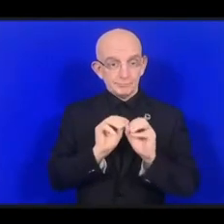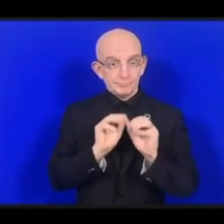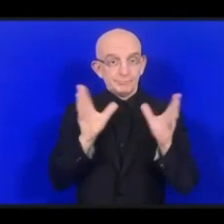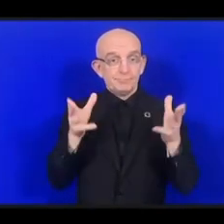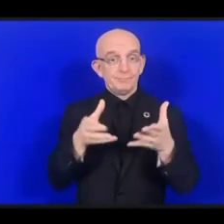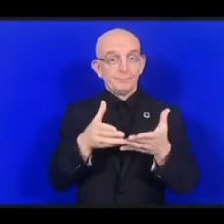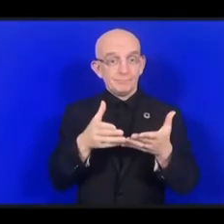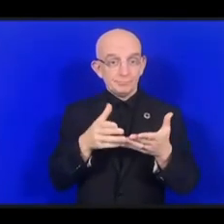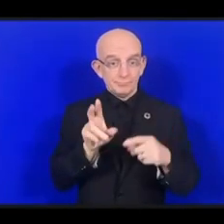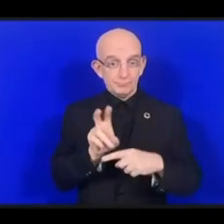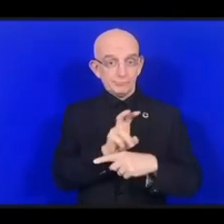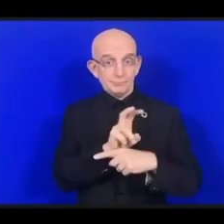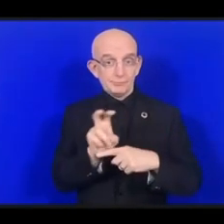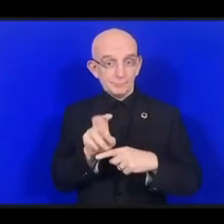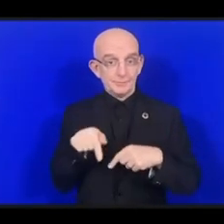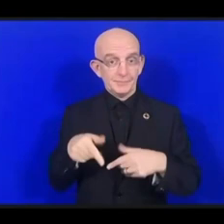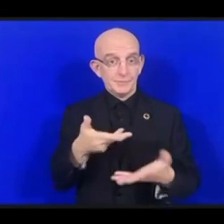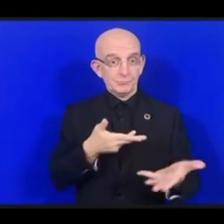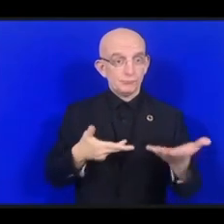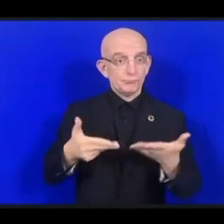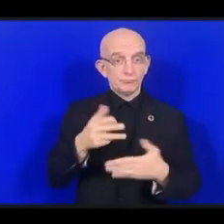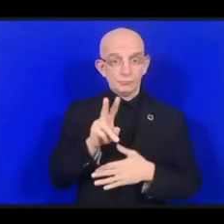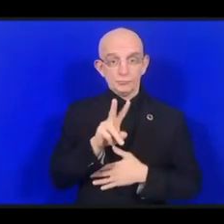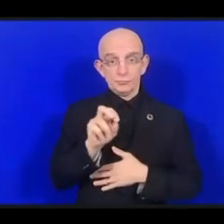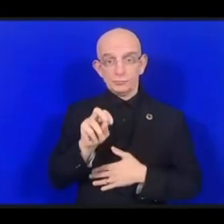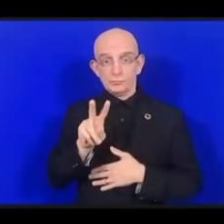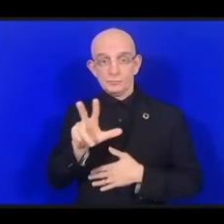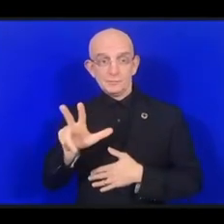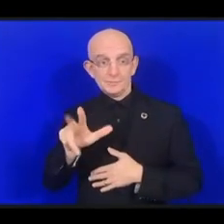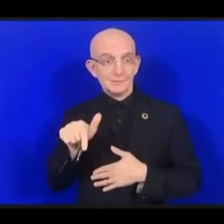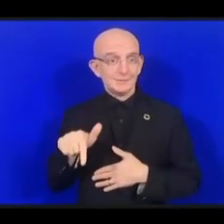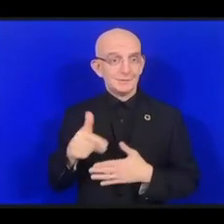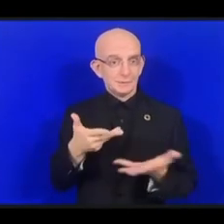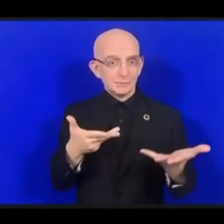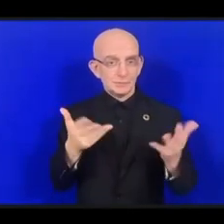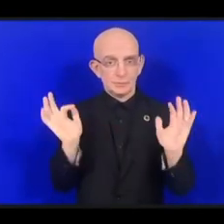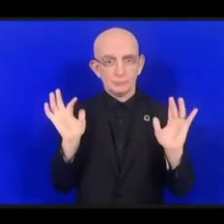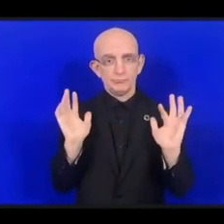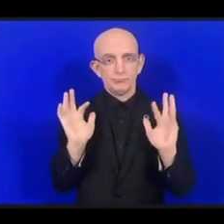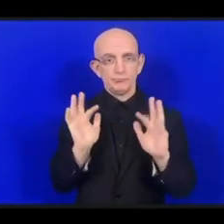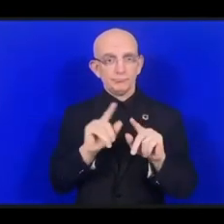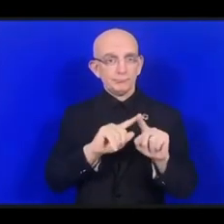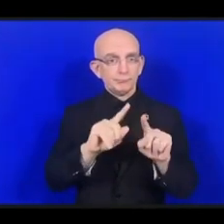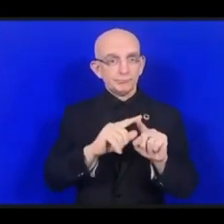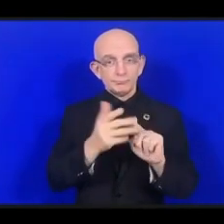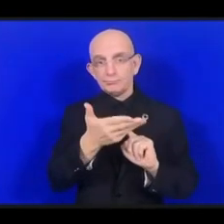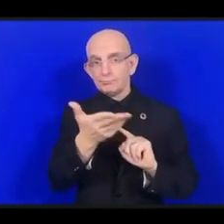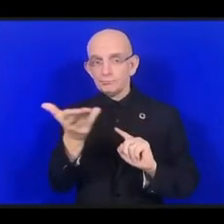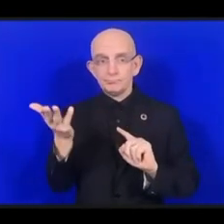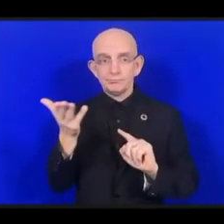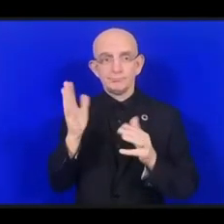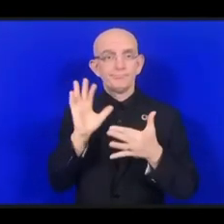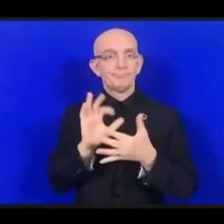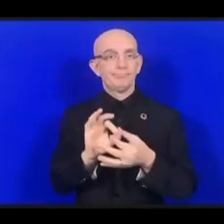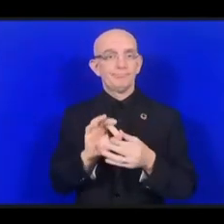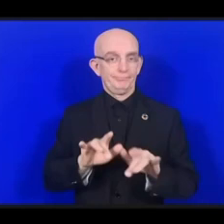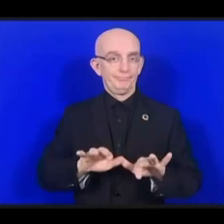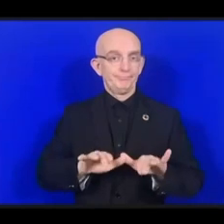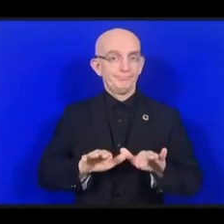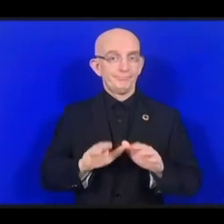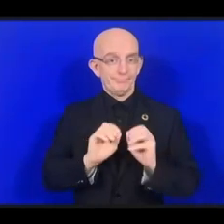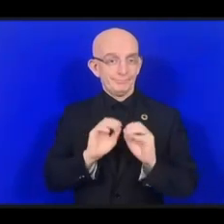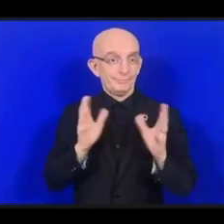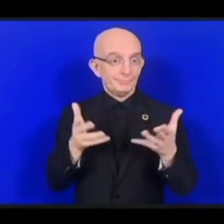Kyoto 2023 pour la conclusion fructueuse de sa conférence qui a rassemblé des fonctionnaires des